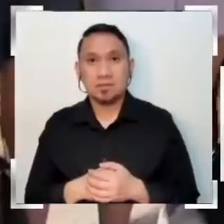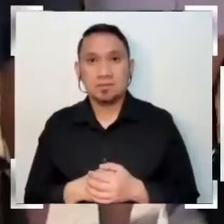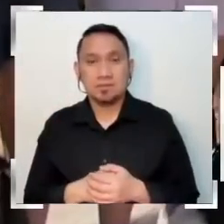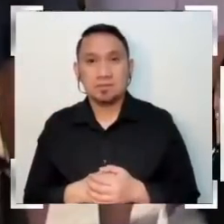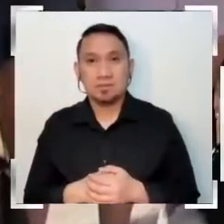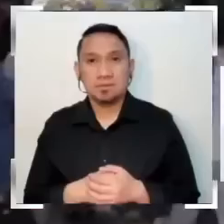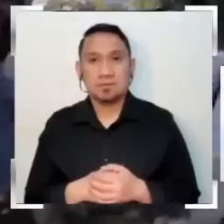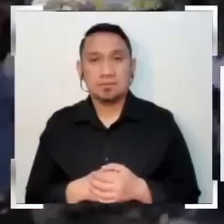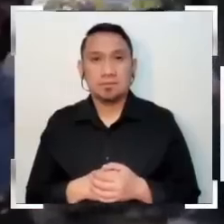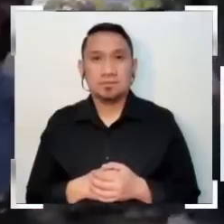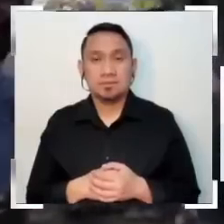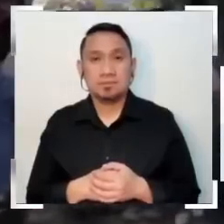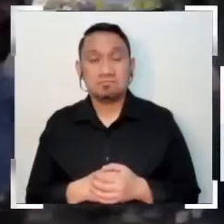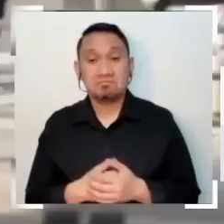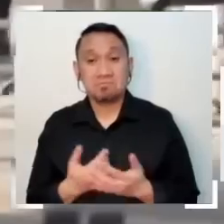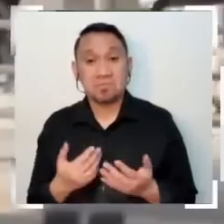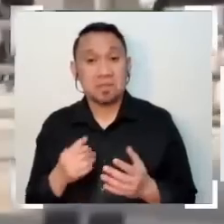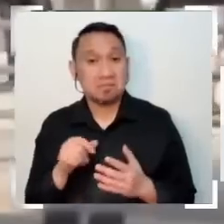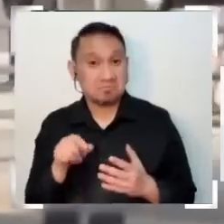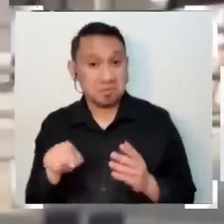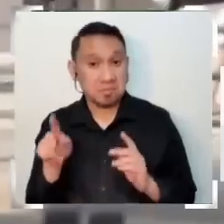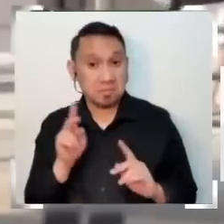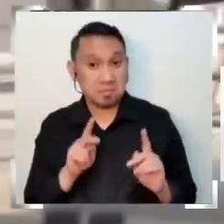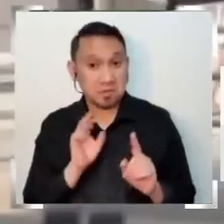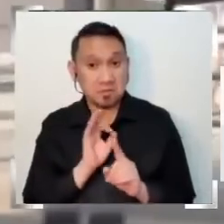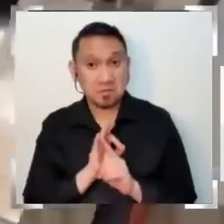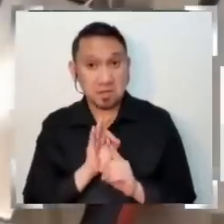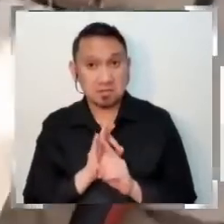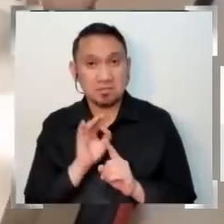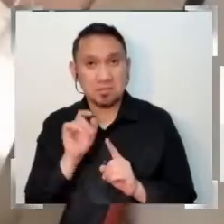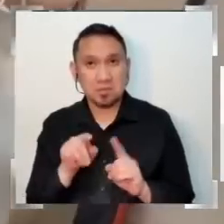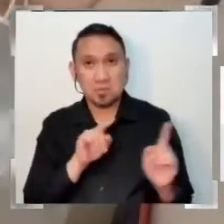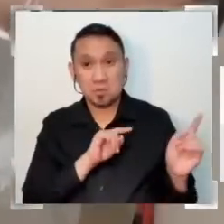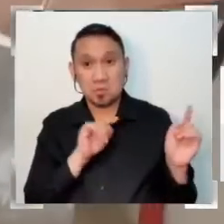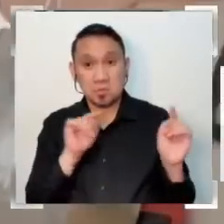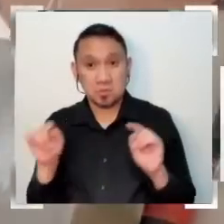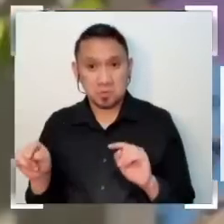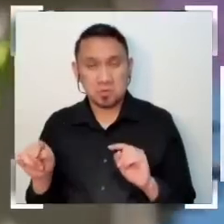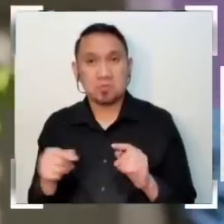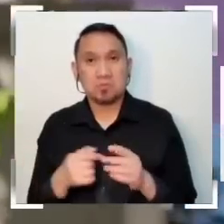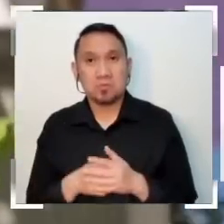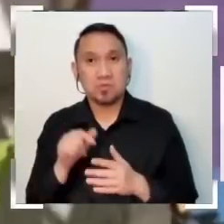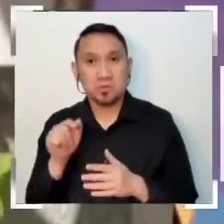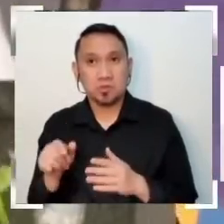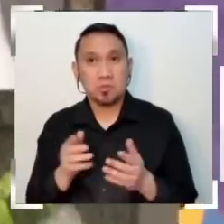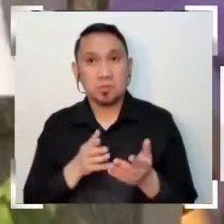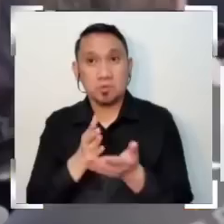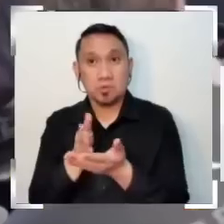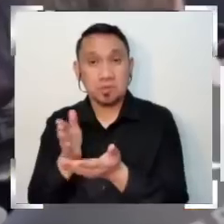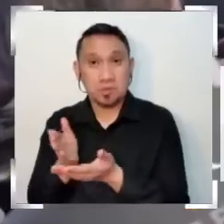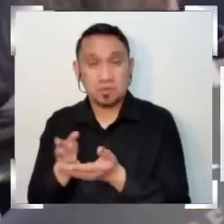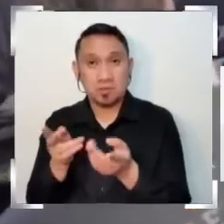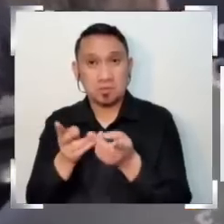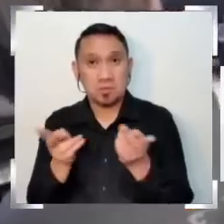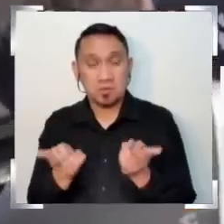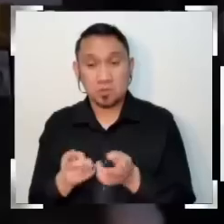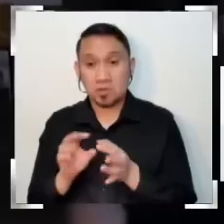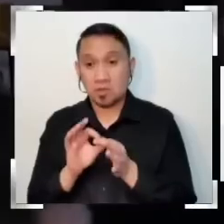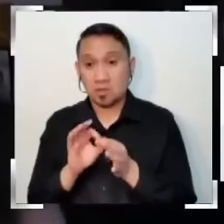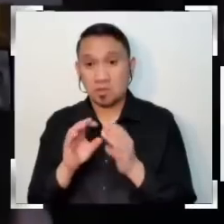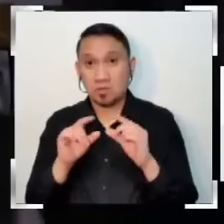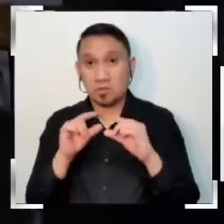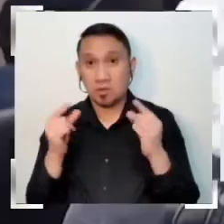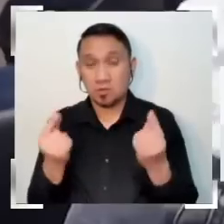Ang ilang ARMY dumayo pa mula sa ibang bansa para puntahan ang ilang lugar na konektado sa grupo, gaya nitong restaurant